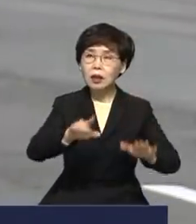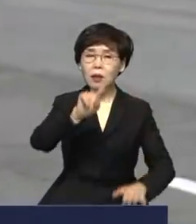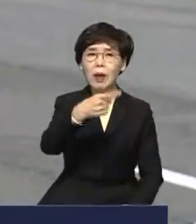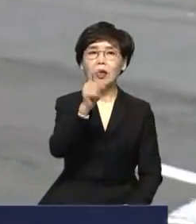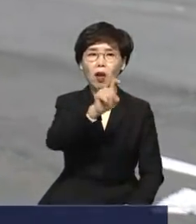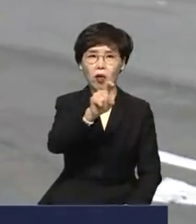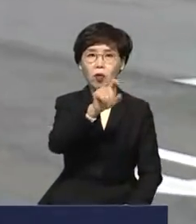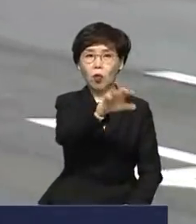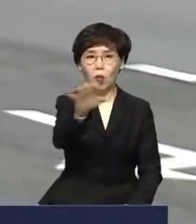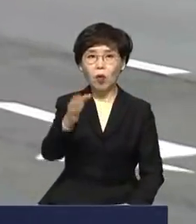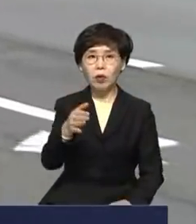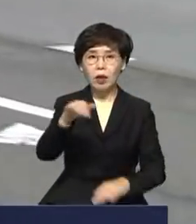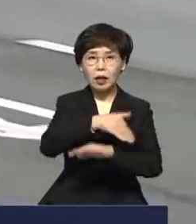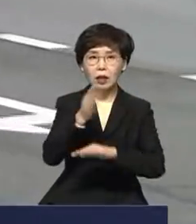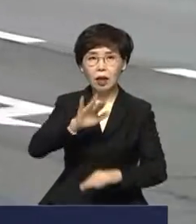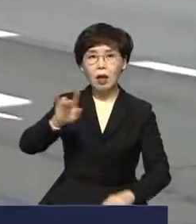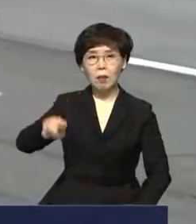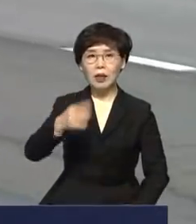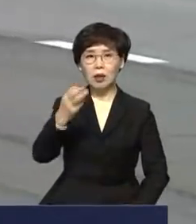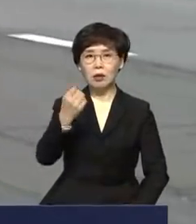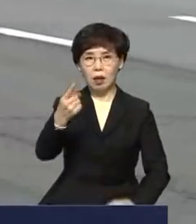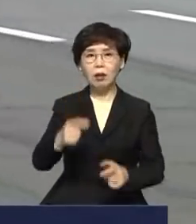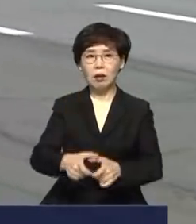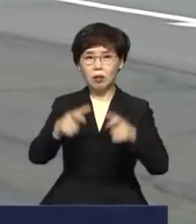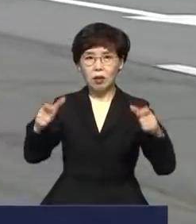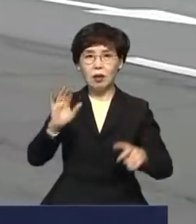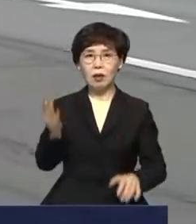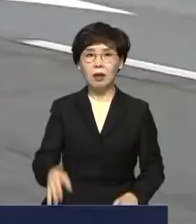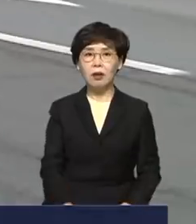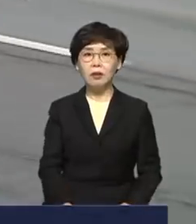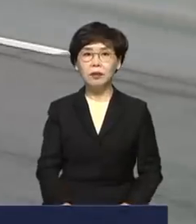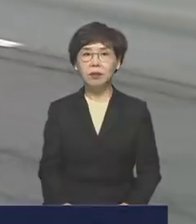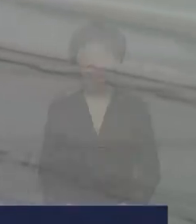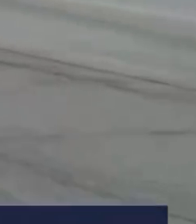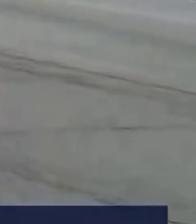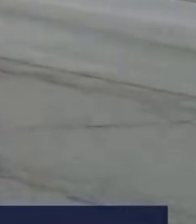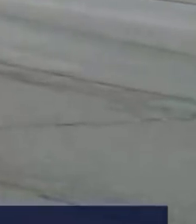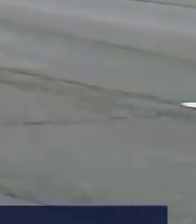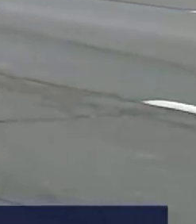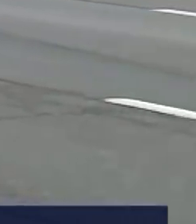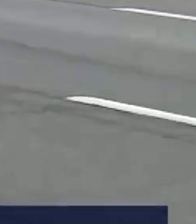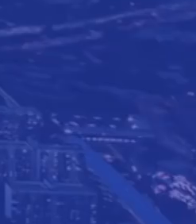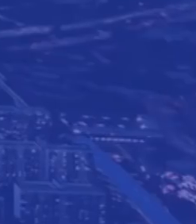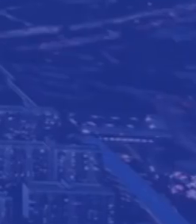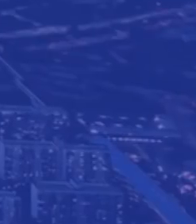110개에서 131개로 늘게 됐습니다. 지금까지 성남이었습니다.